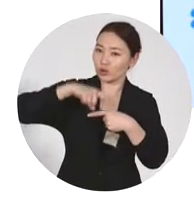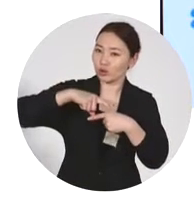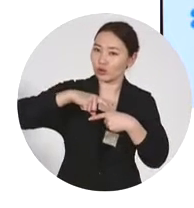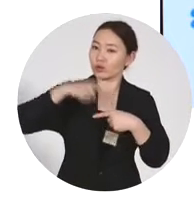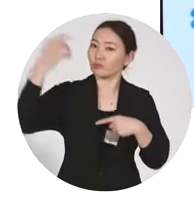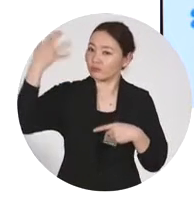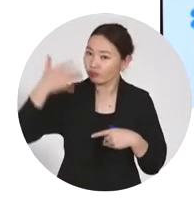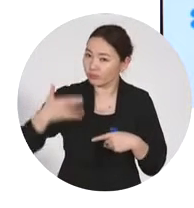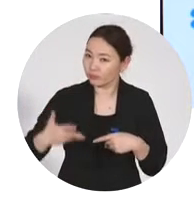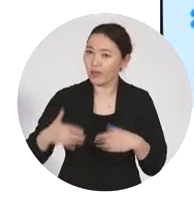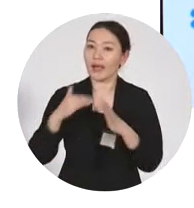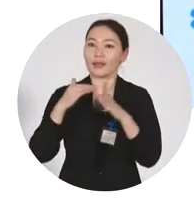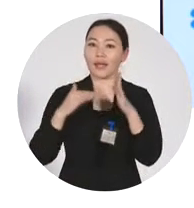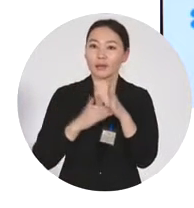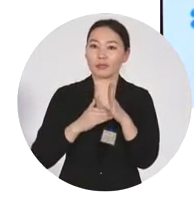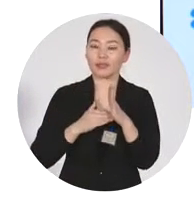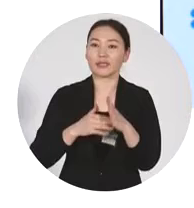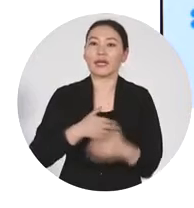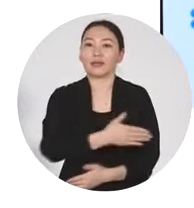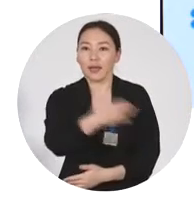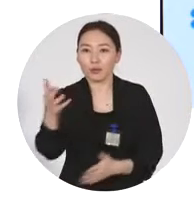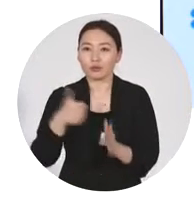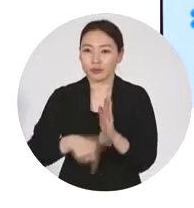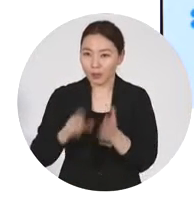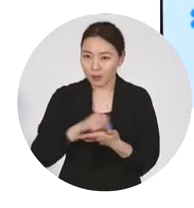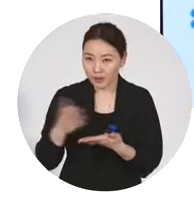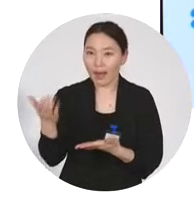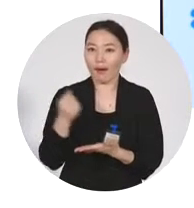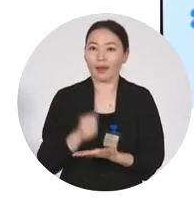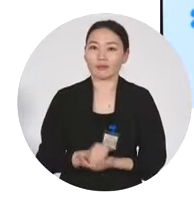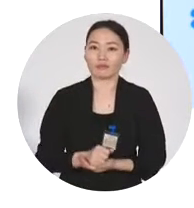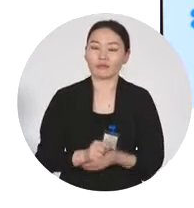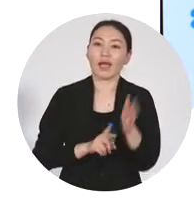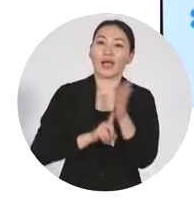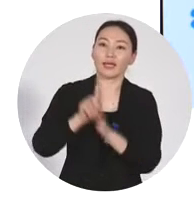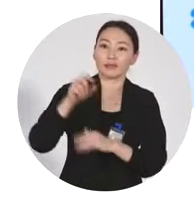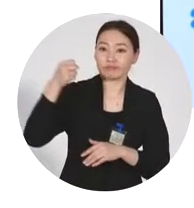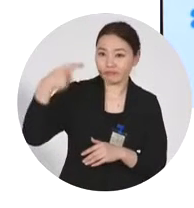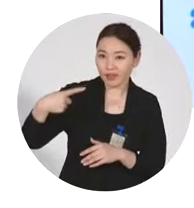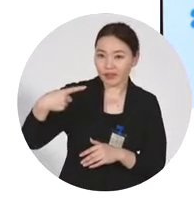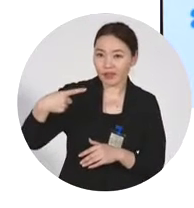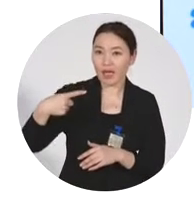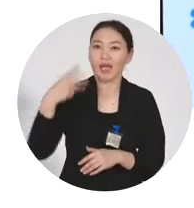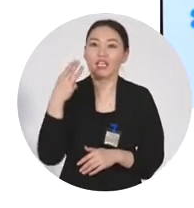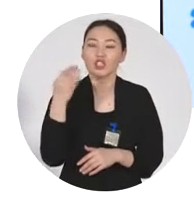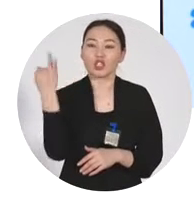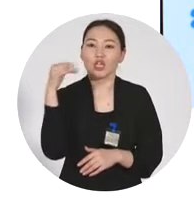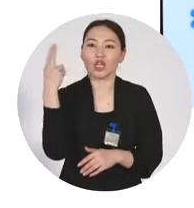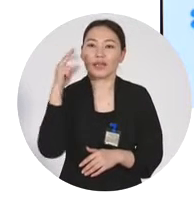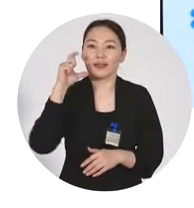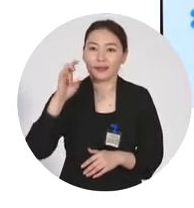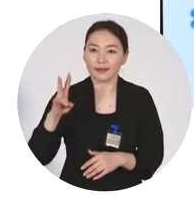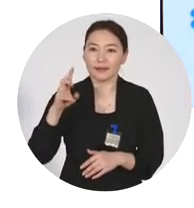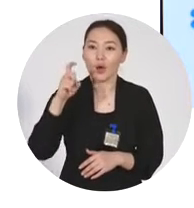дэвтэртээ нөхцлөө тэмдэглэж аваарай. За эхний нөхцөл бол шийдэн үсэх. Я, е,